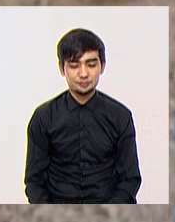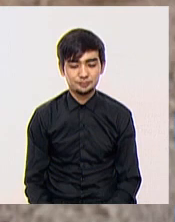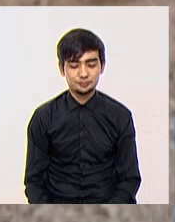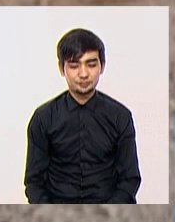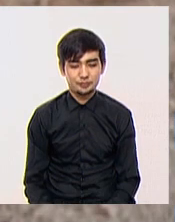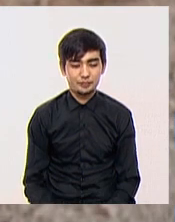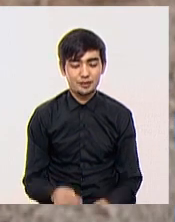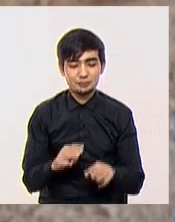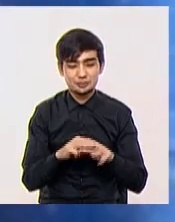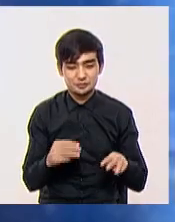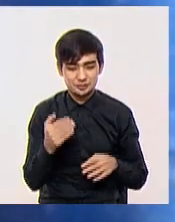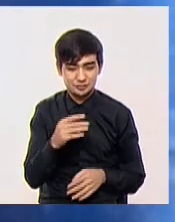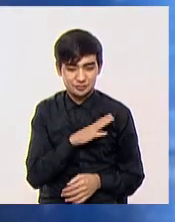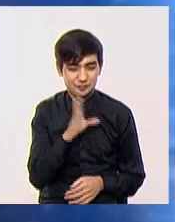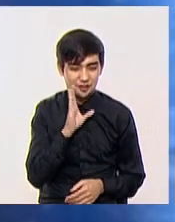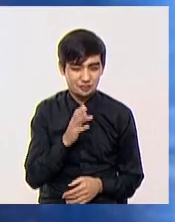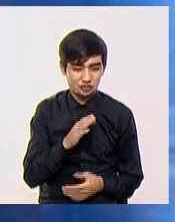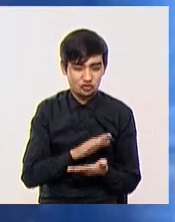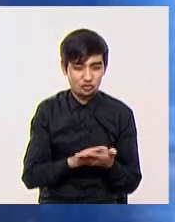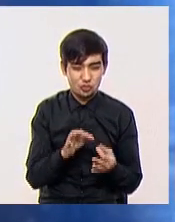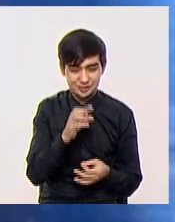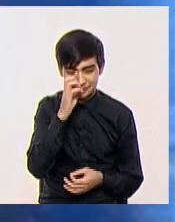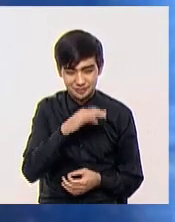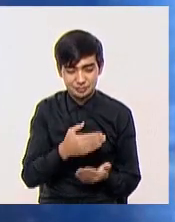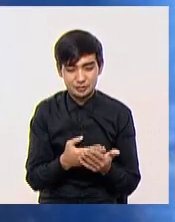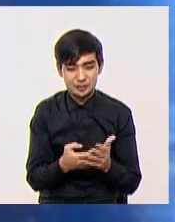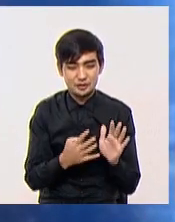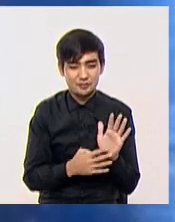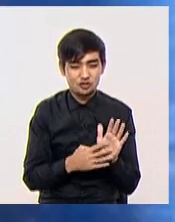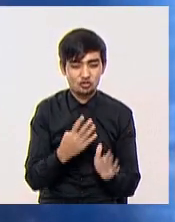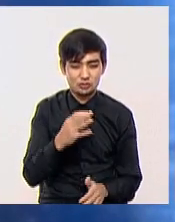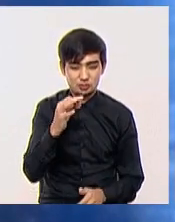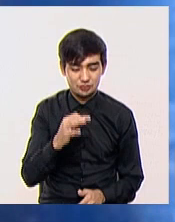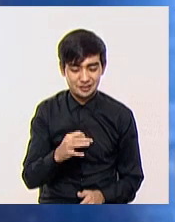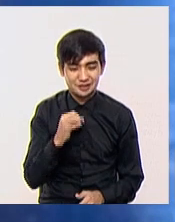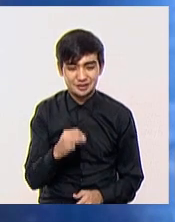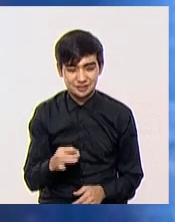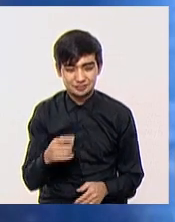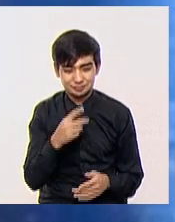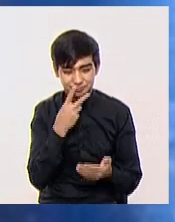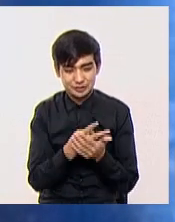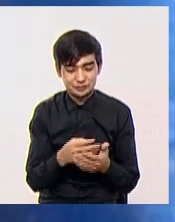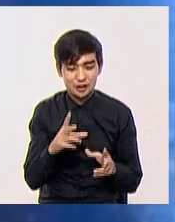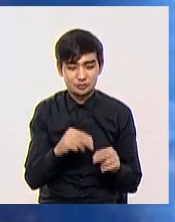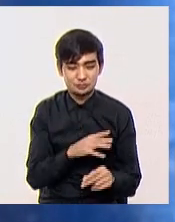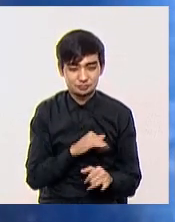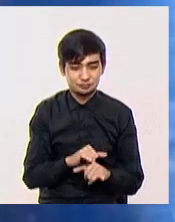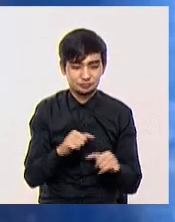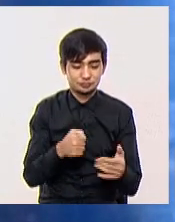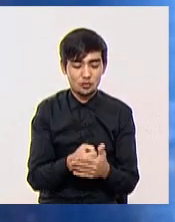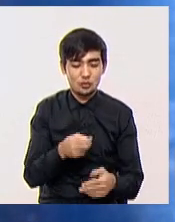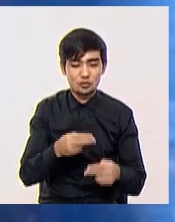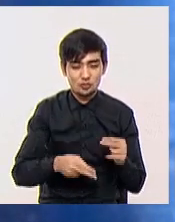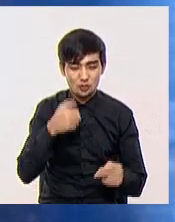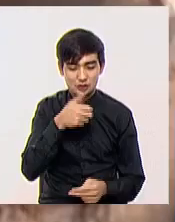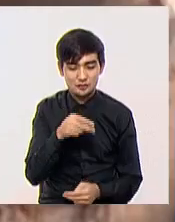По данным министерства, доступ к питьевой воде в стране более 94%. Этот показатель обещают увеличить до конца года,